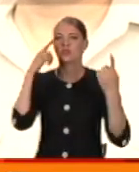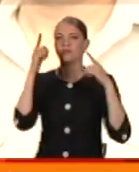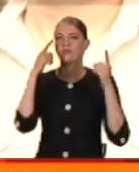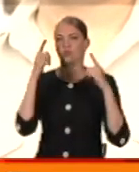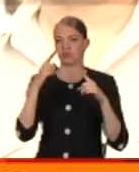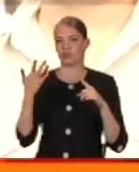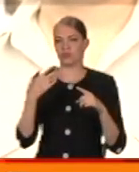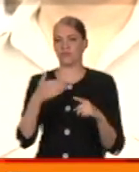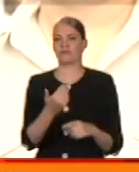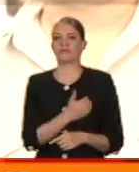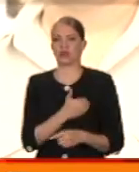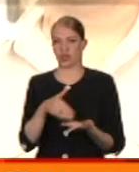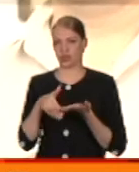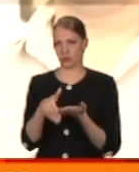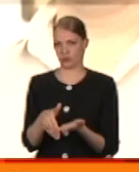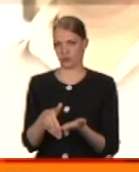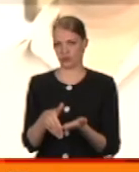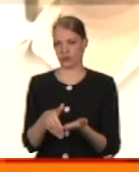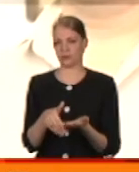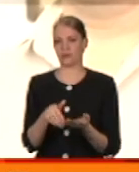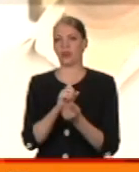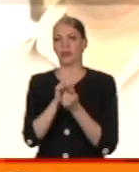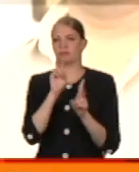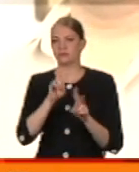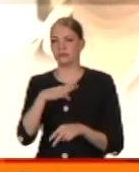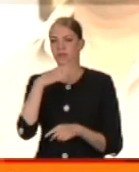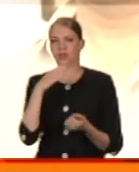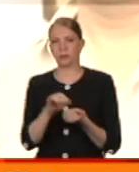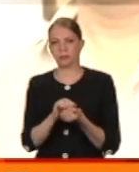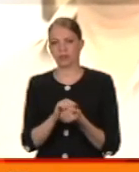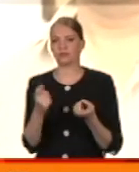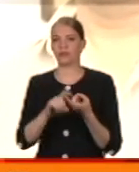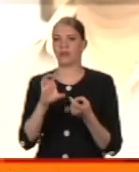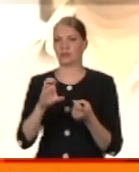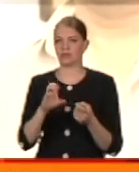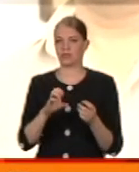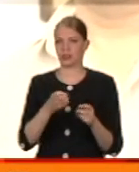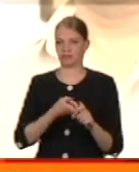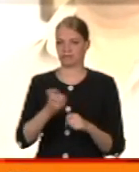творче якесь таке, знаєте, бажання допомогти. Переглядалось багато матеріалу, пов'язаних з депортацією,